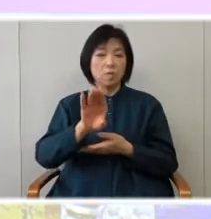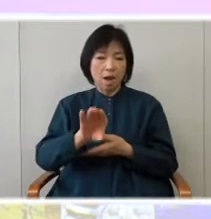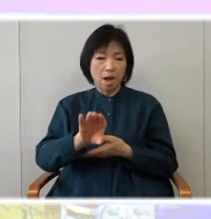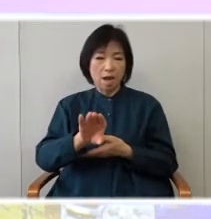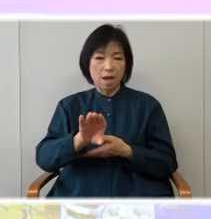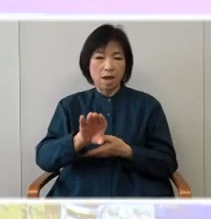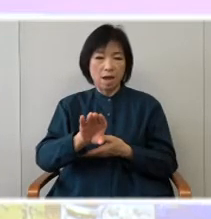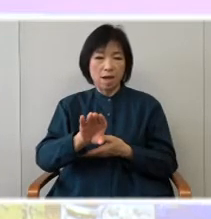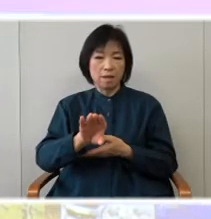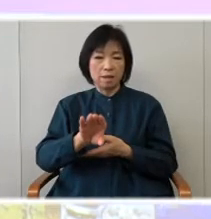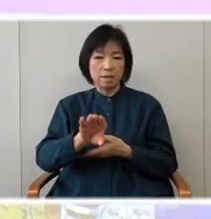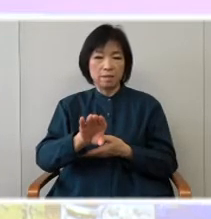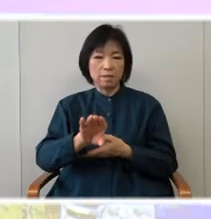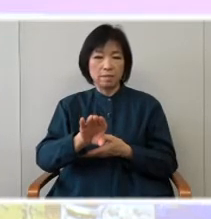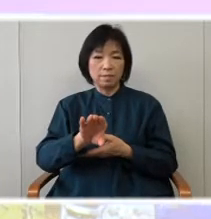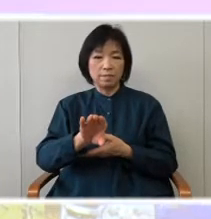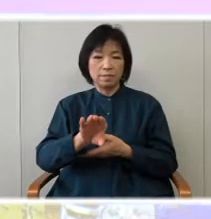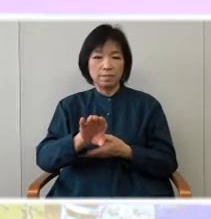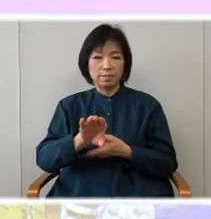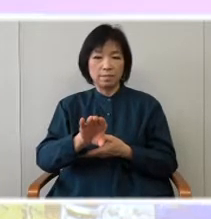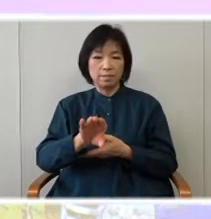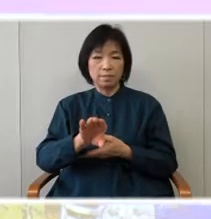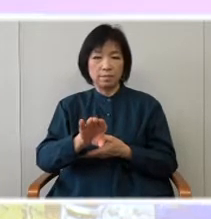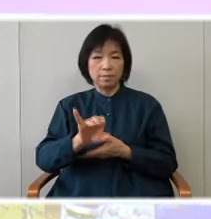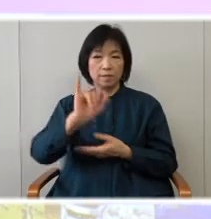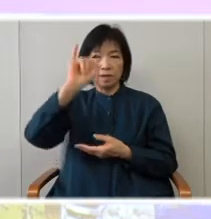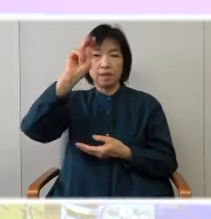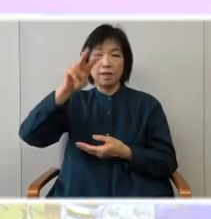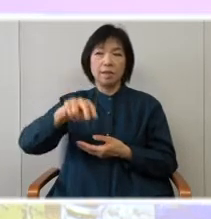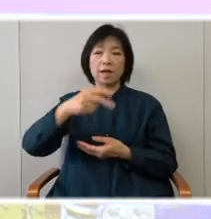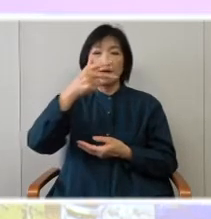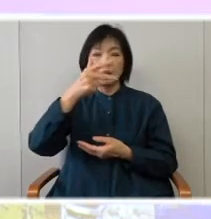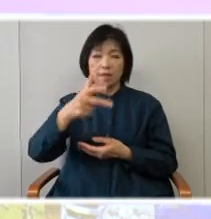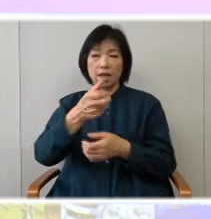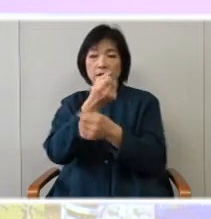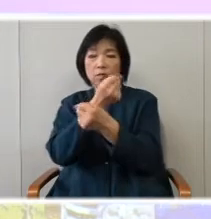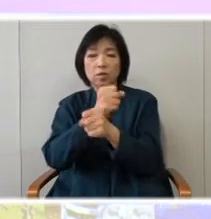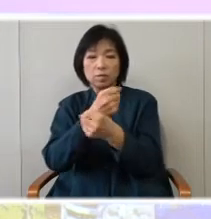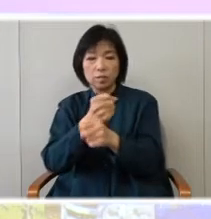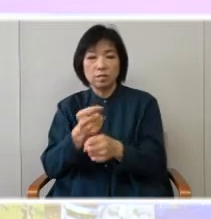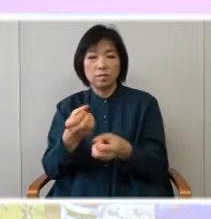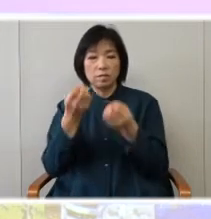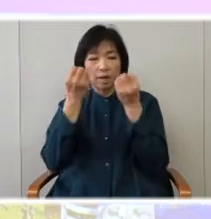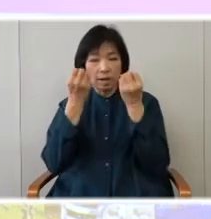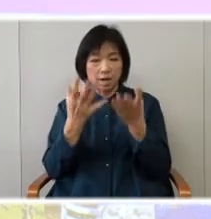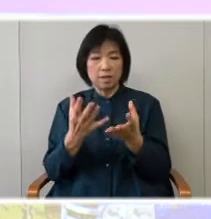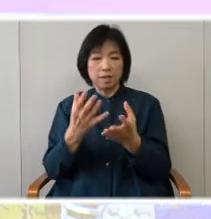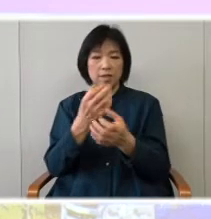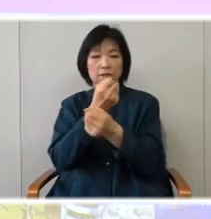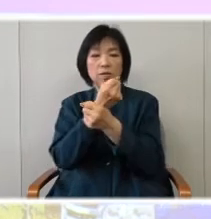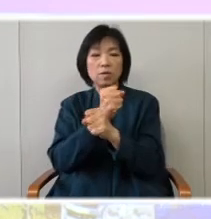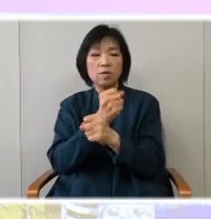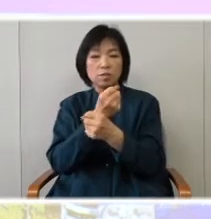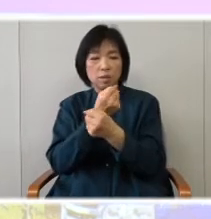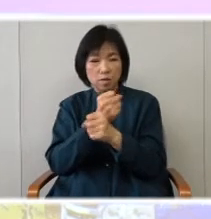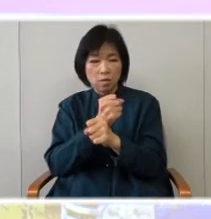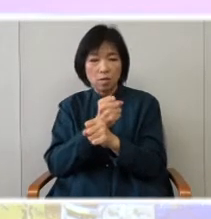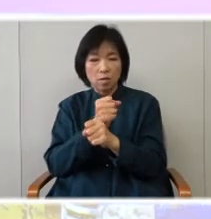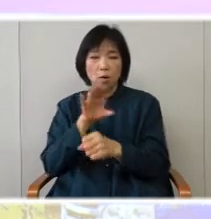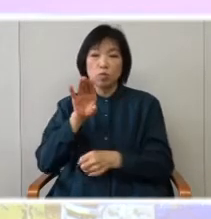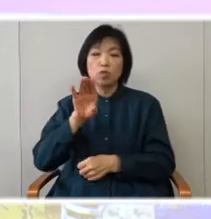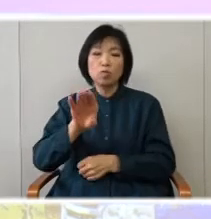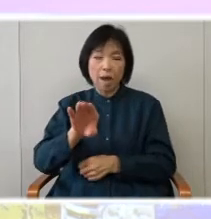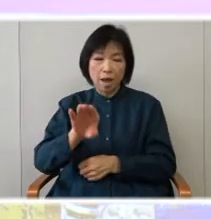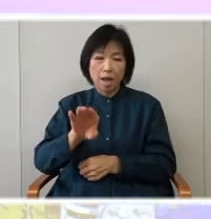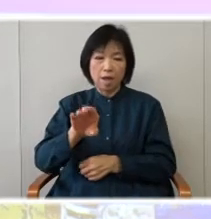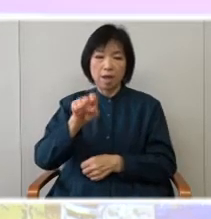車といいますか、あるいは伊那市で取り組んでいる最新の取り組みの車、こ